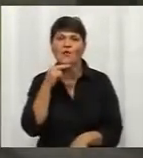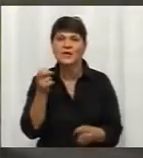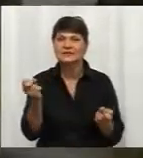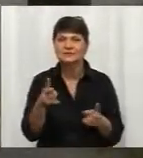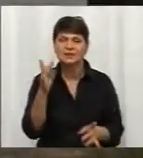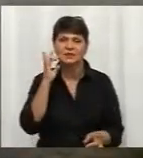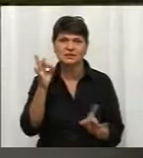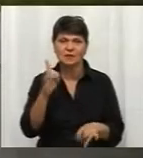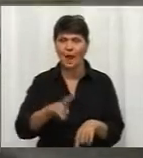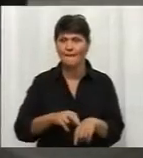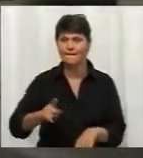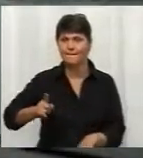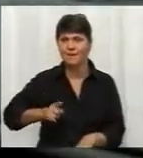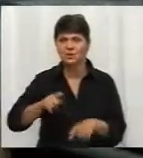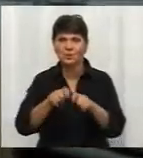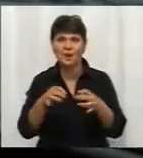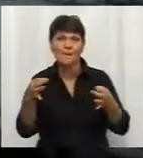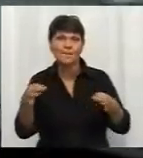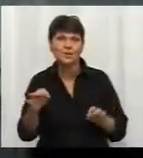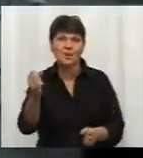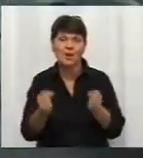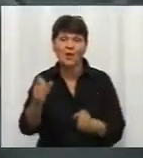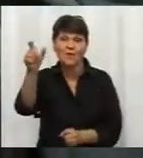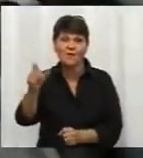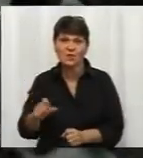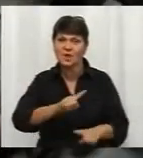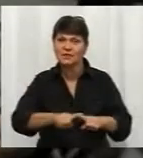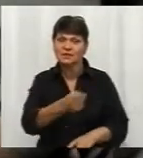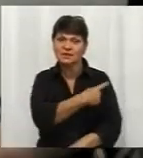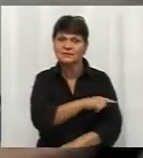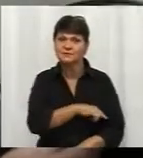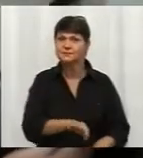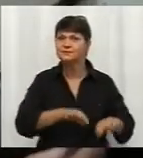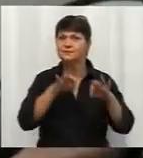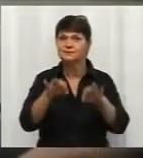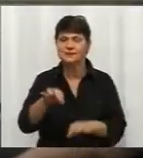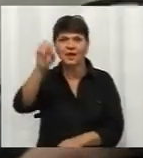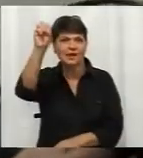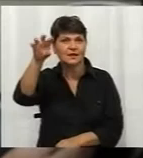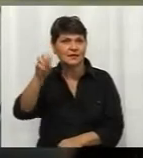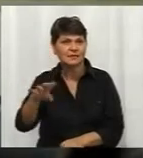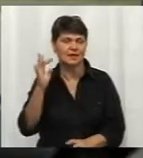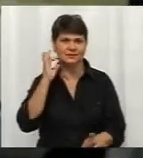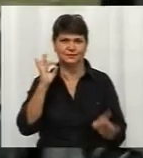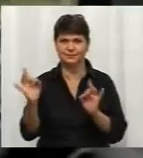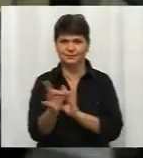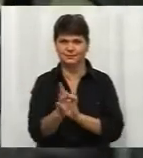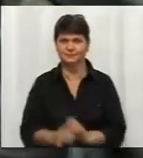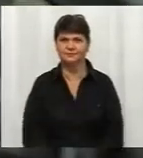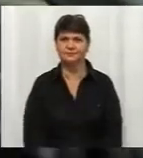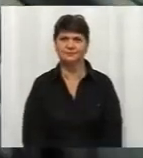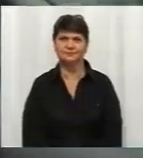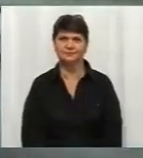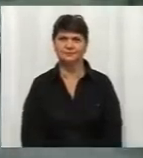Спецсигнал». Патрульні перевіряють, чи пропускають водії карету швидкої з увімкненими проблисковими маячками і сиреною.